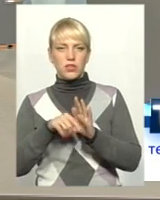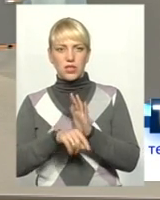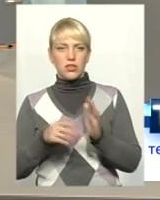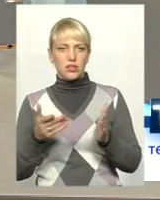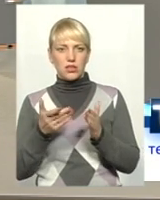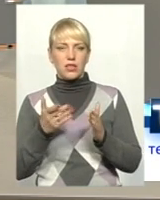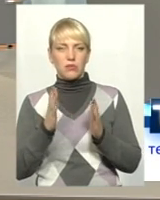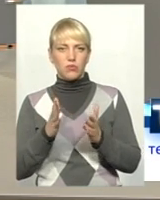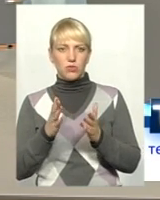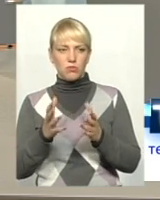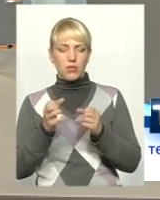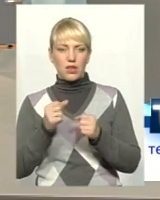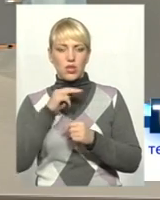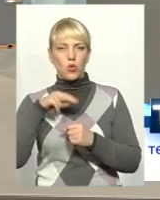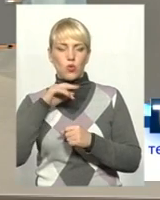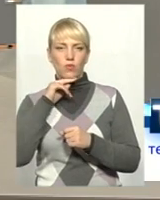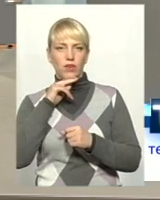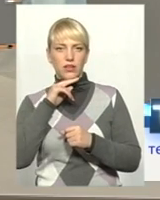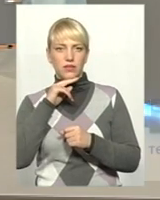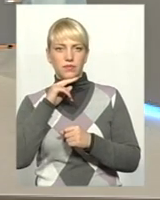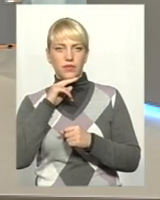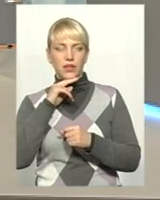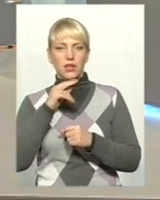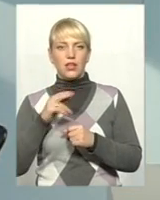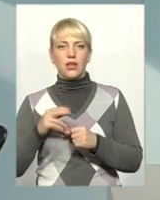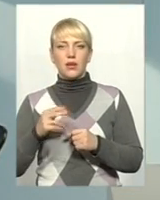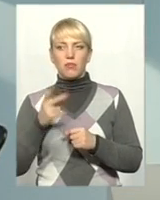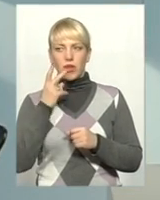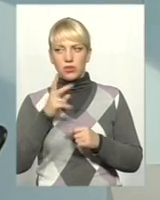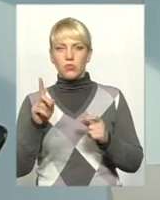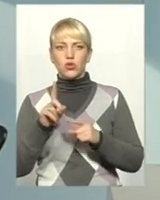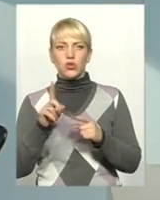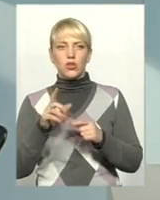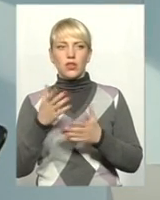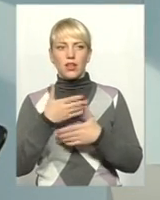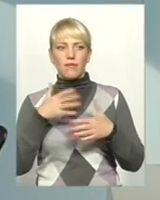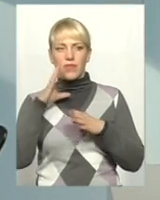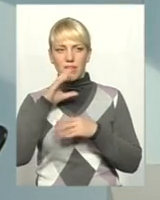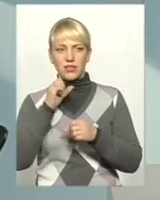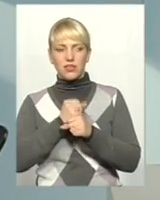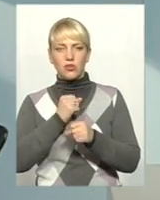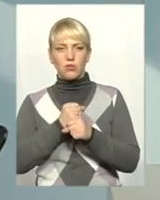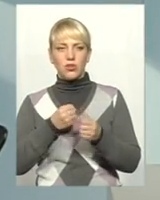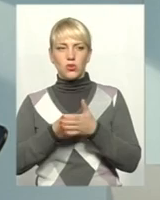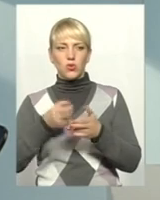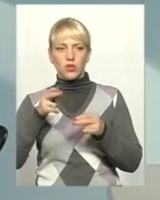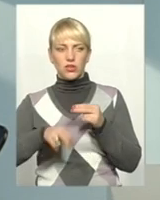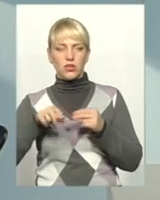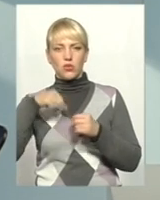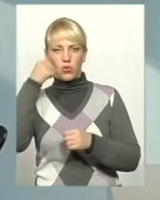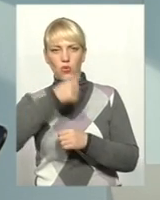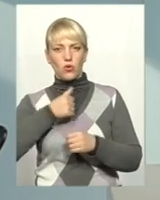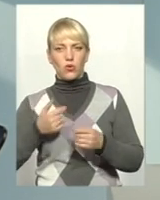будемо також їх брати до уваги. Побачимо, що нам вдасться зробити до кінця цього року,